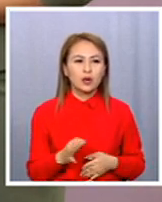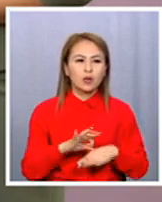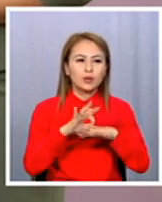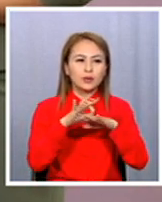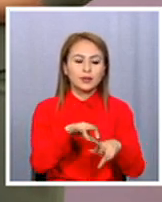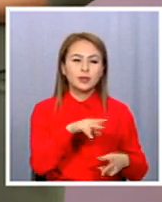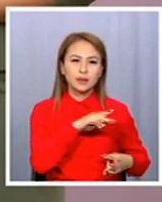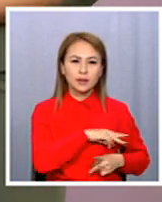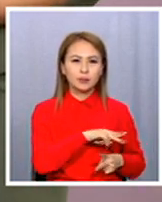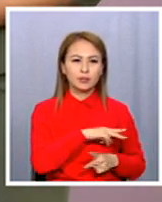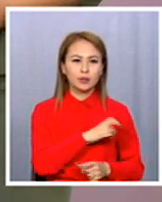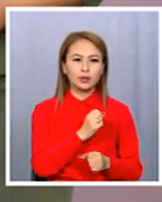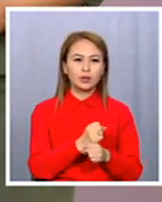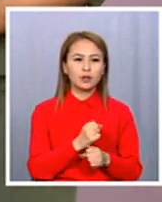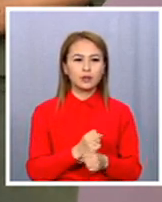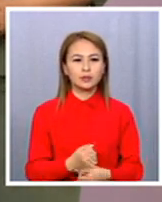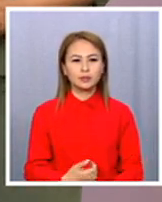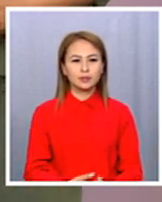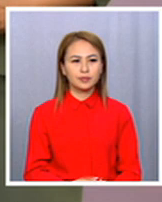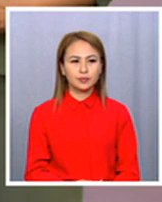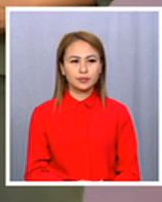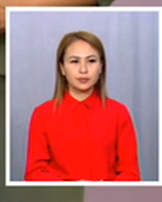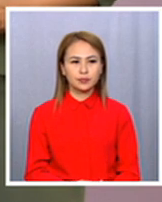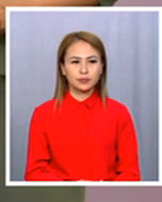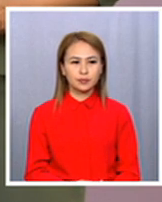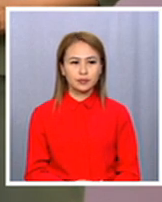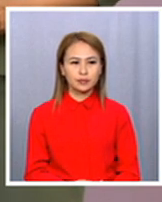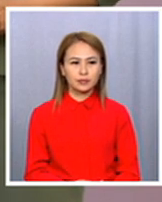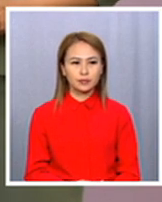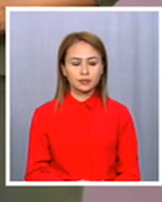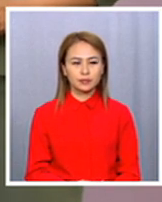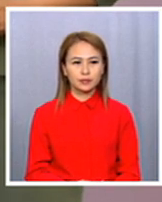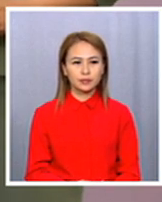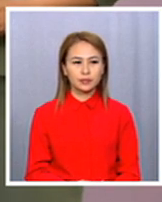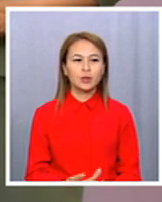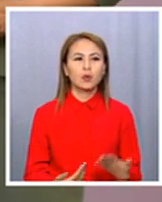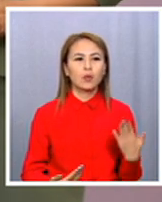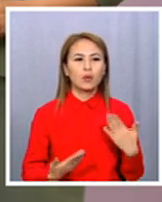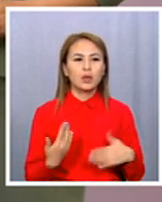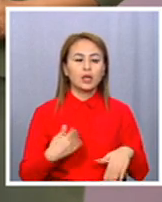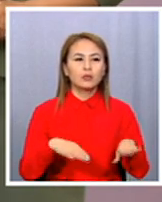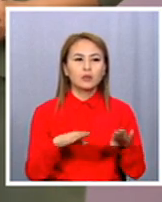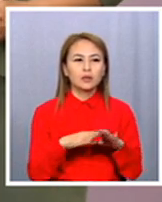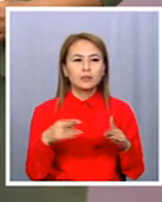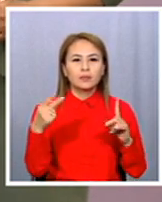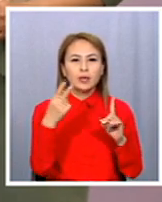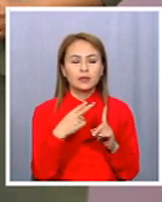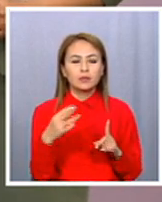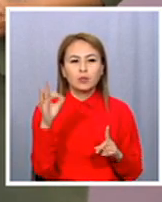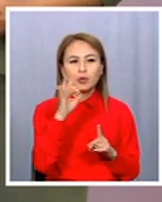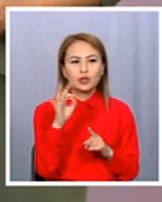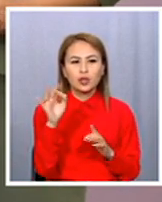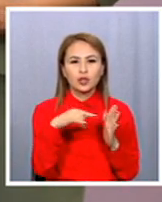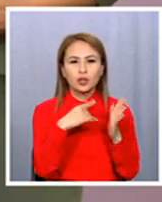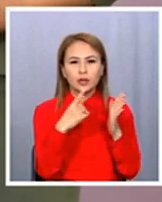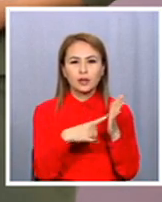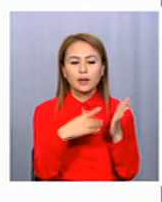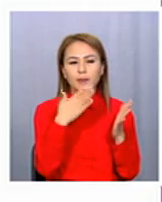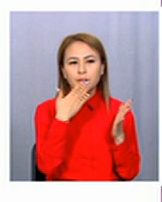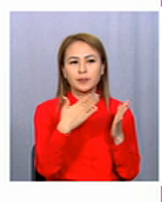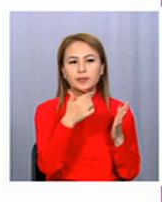тұрмыста қолданылатын еңбек құралы екен. Олай болса, мәтін бойынша сұрақтарға жауап беріп